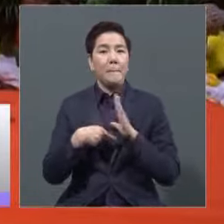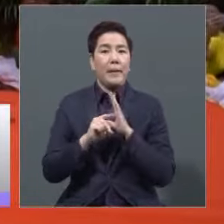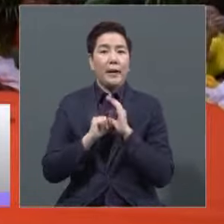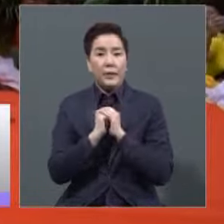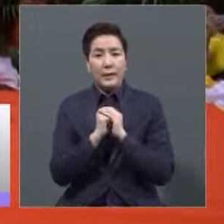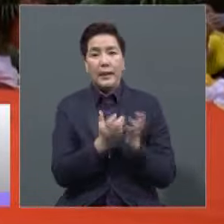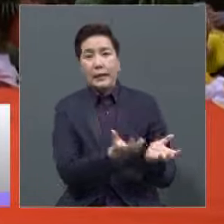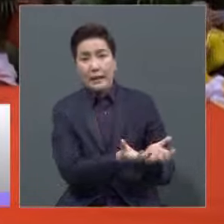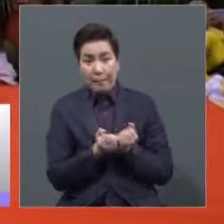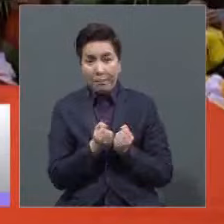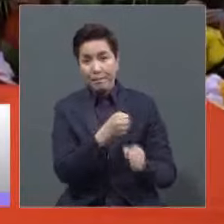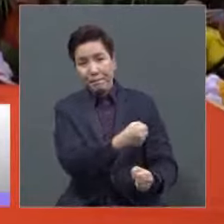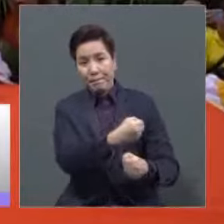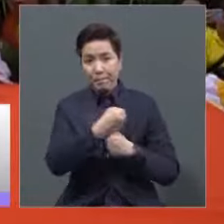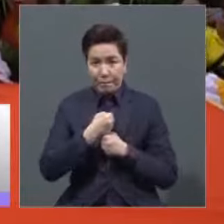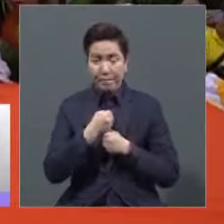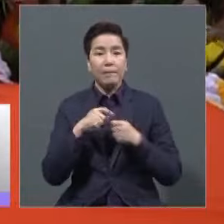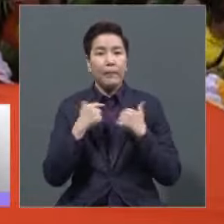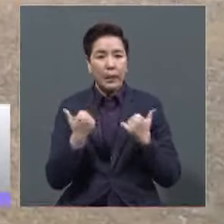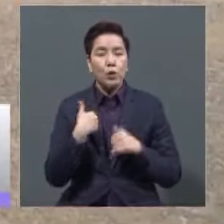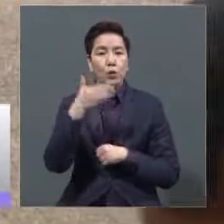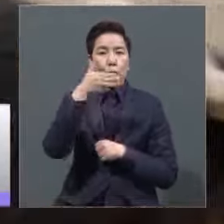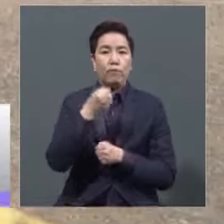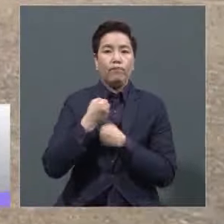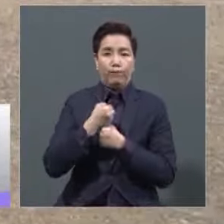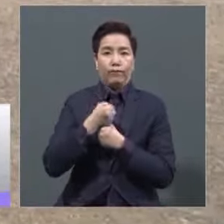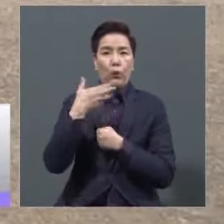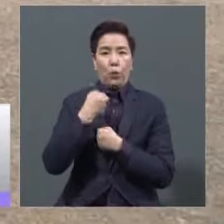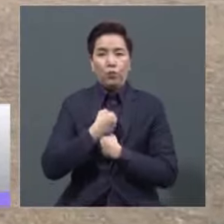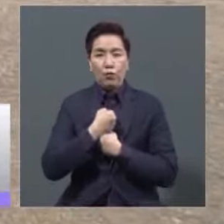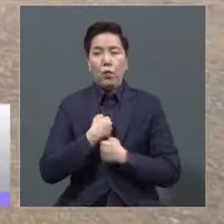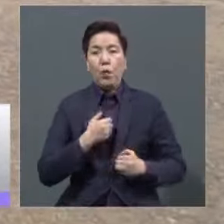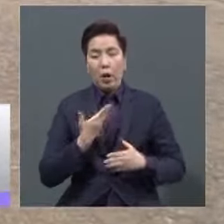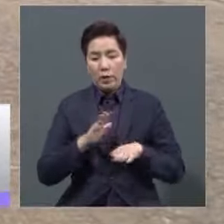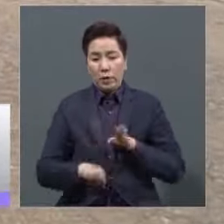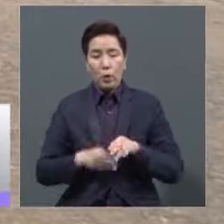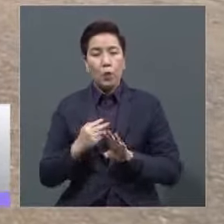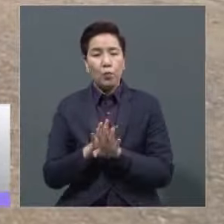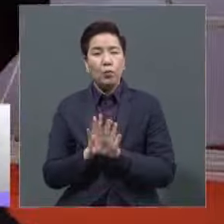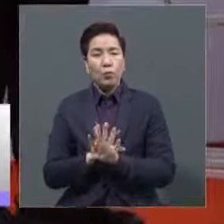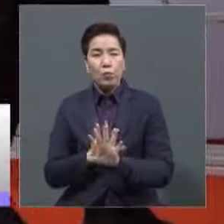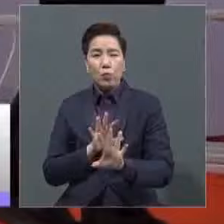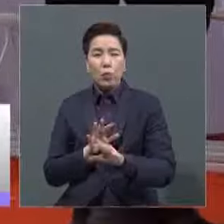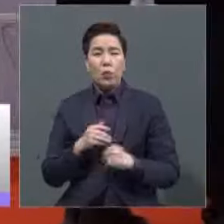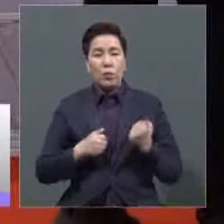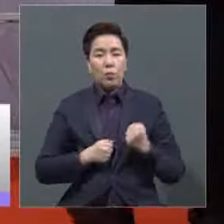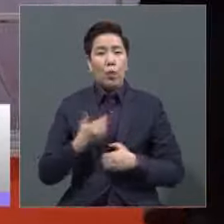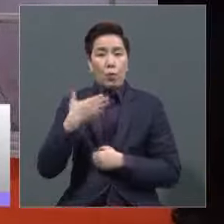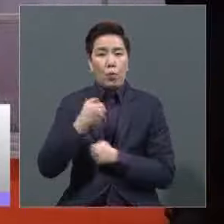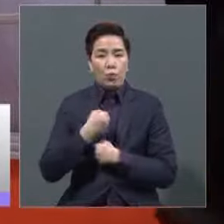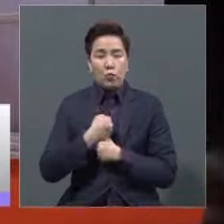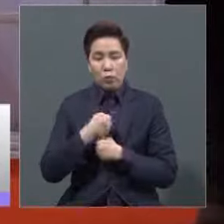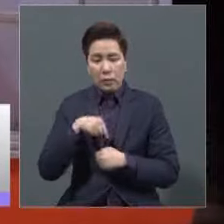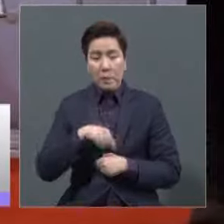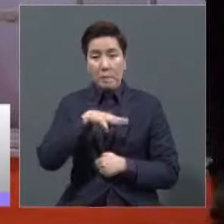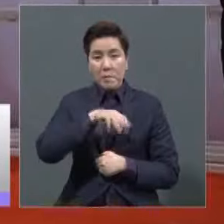ราจีนบุรีเป็นประธานรับมอบแล้วก็ถือธงตราสัญลักษณ์นำขบวนเดินวิ่งปั่นธงตราสัญลักษณ์ณบริเวณศ